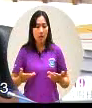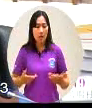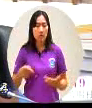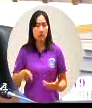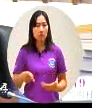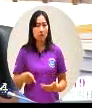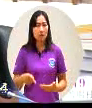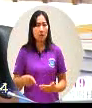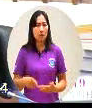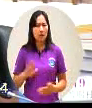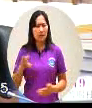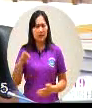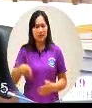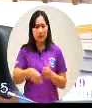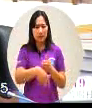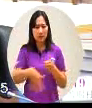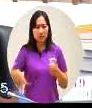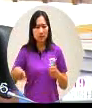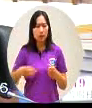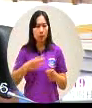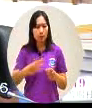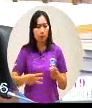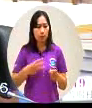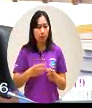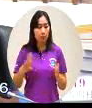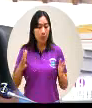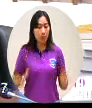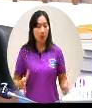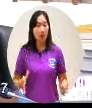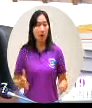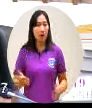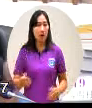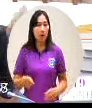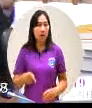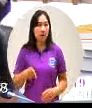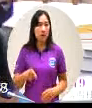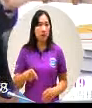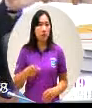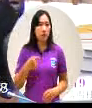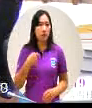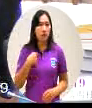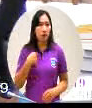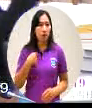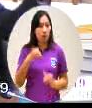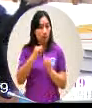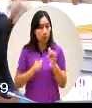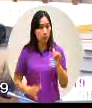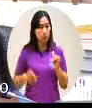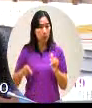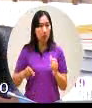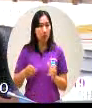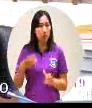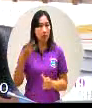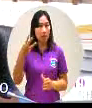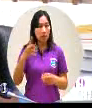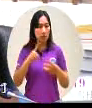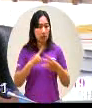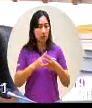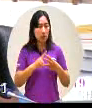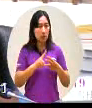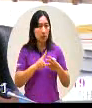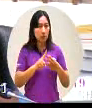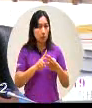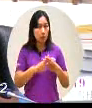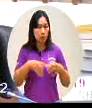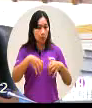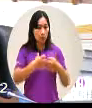是阮三年来，阮所建立的，阮做前卫的呢，是另外的报告。伫我时代，就甲三个主机下伫三个派出所呢。你